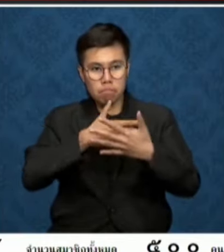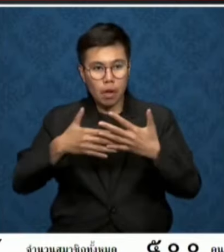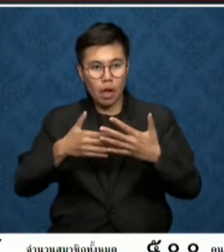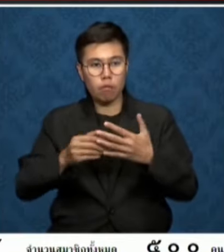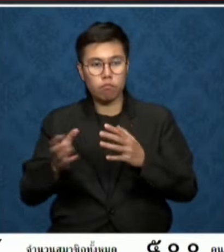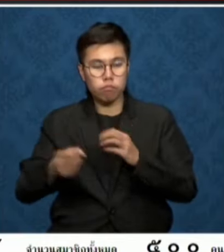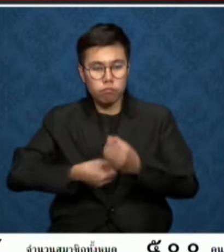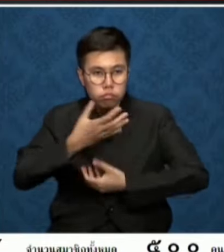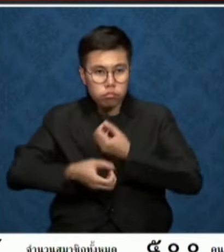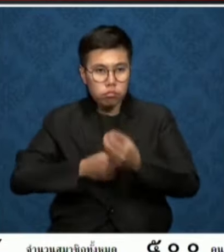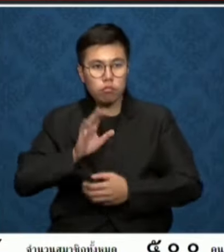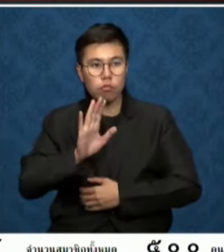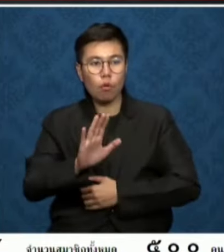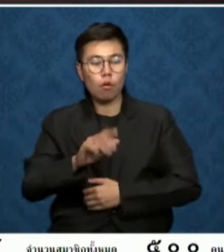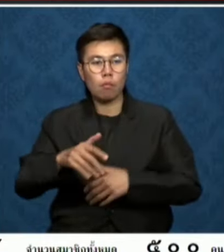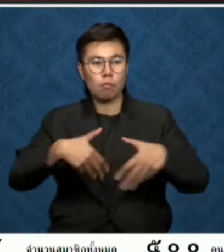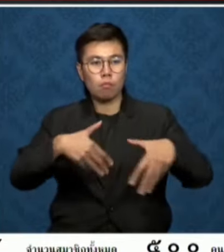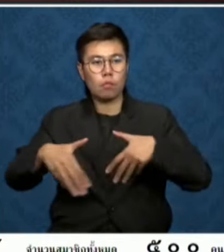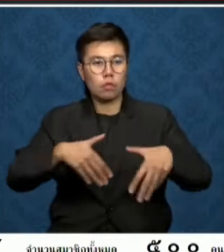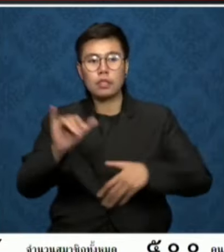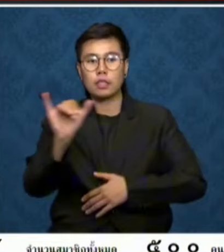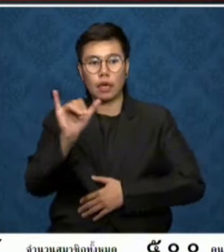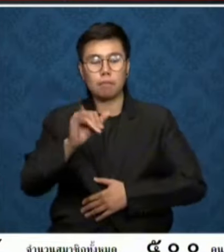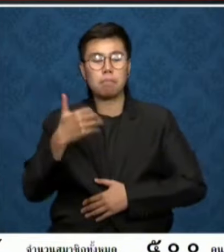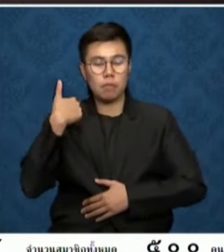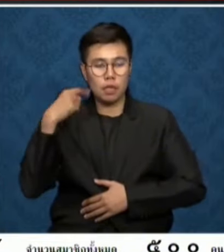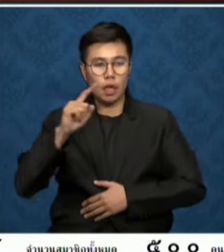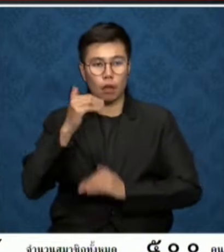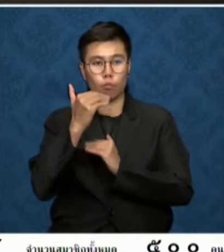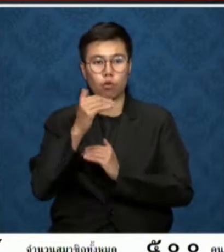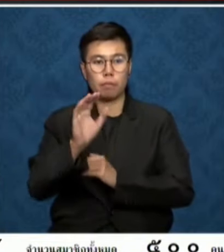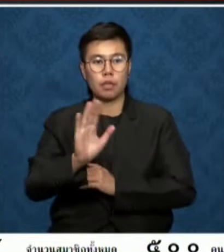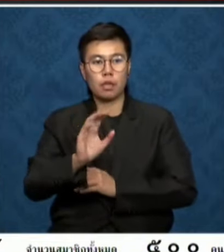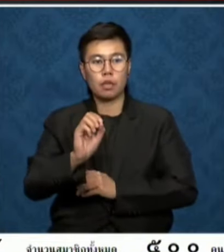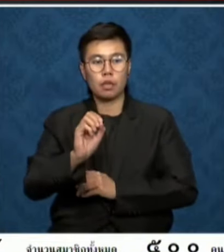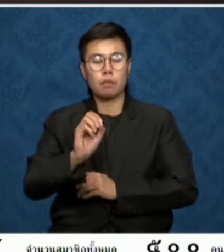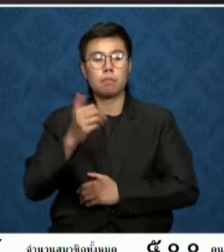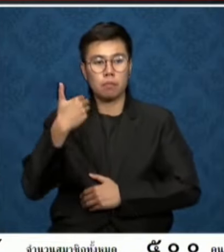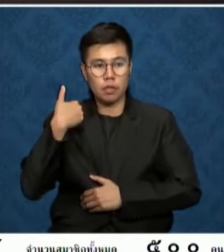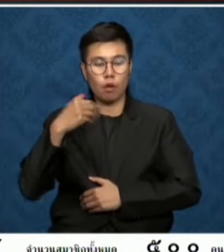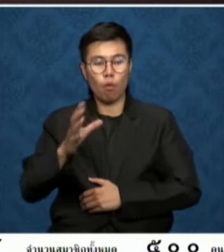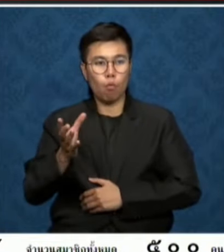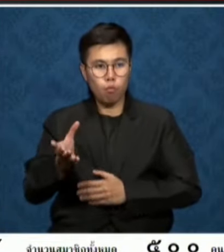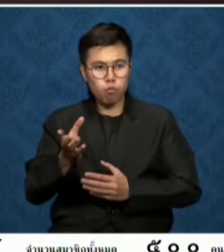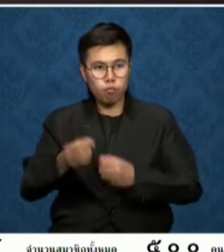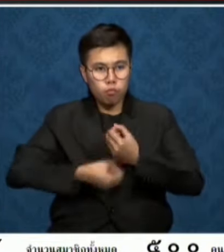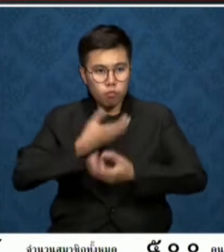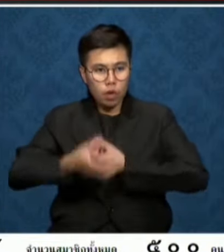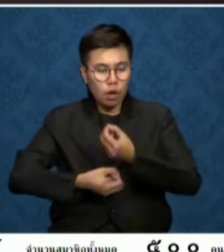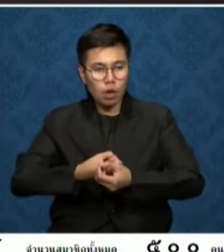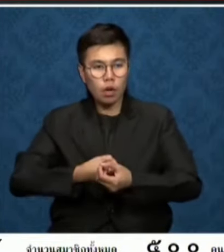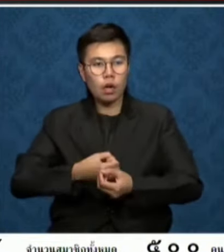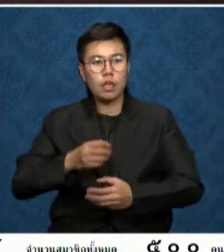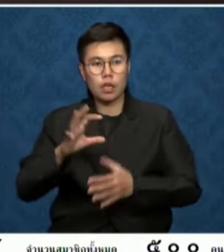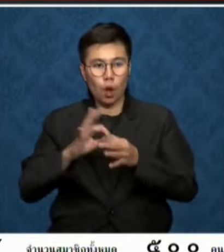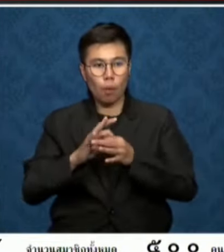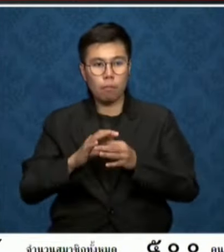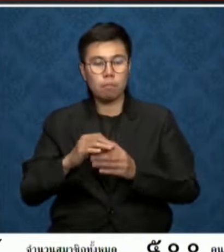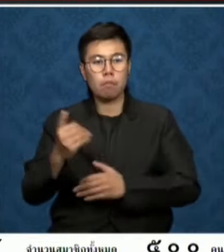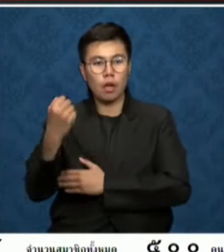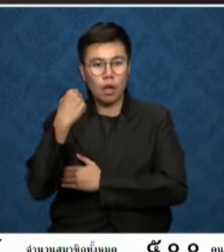แผนพลังงานชาติเลยนะคะหลังจากที่ได้มีกำหนดการว่าจะต้องมีการรับฟังความคิดเห็นของแผนพลังงานชา